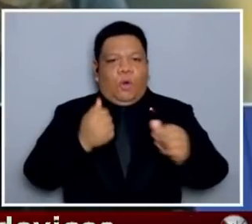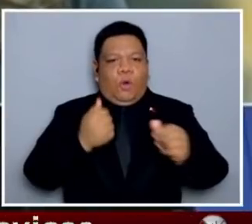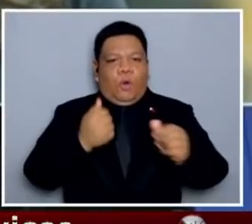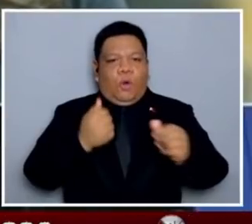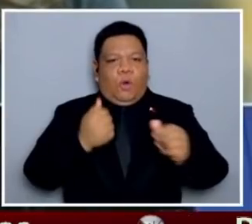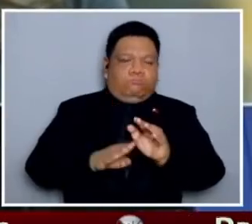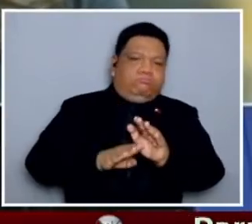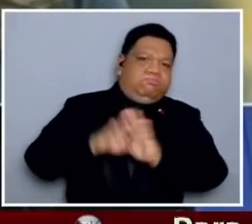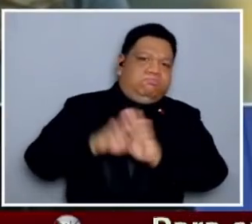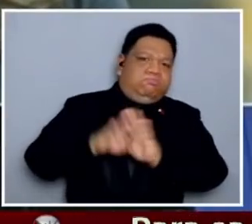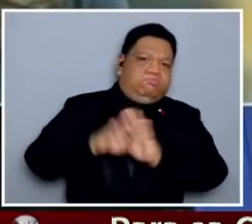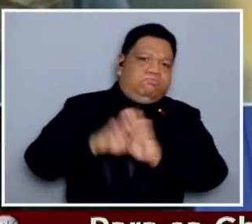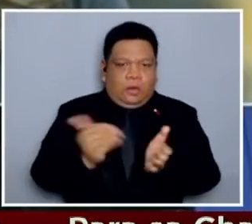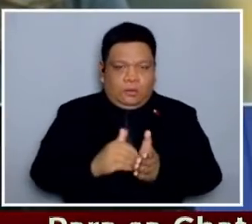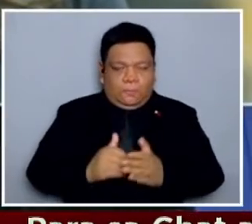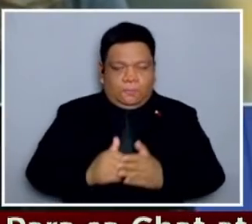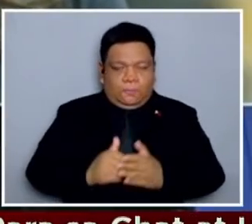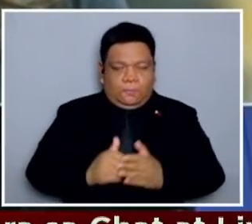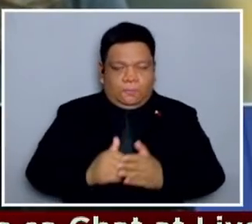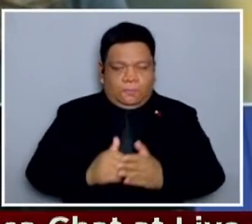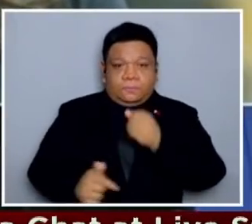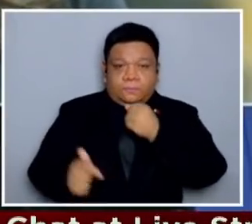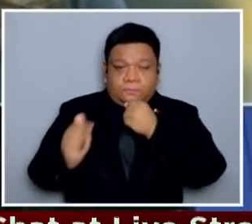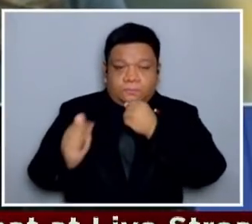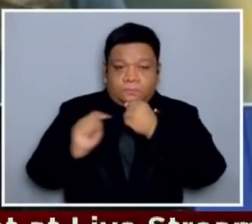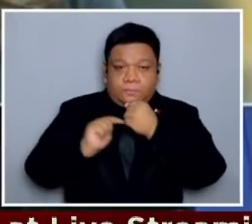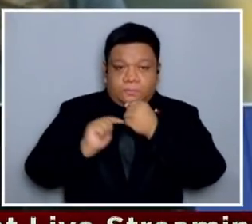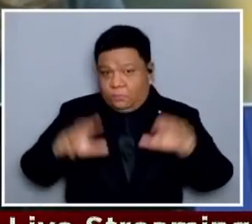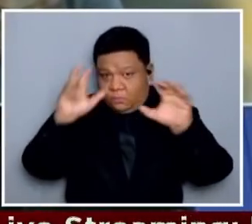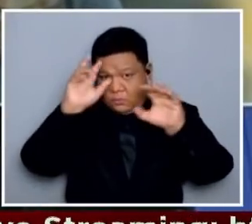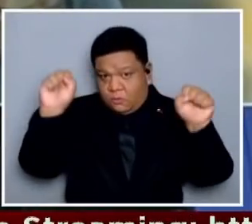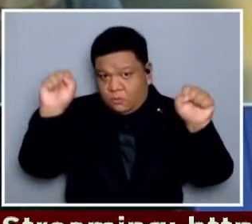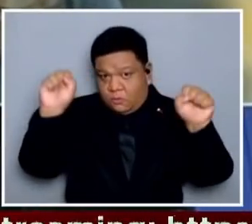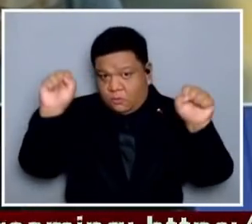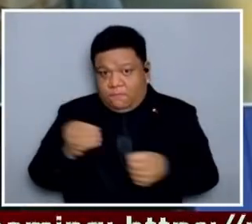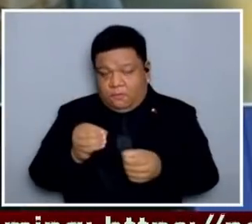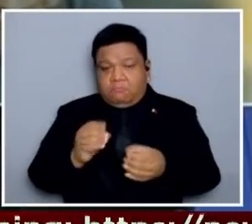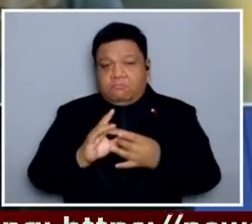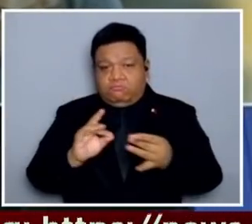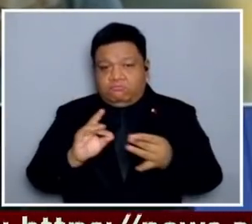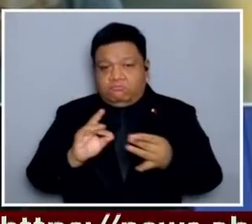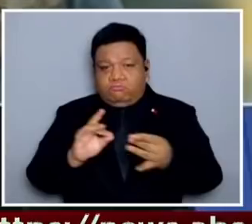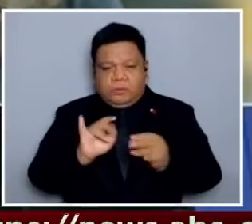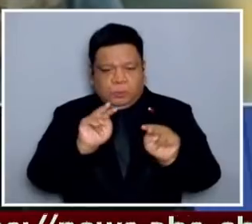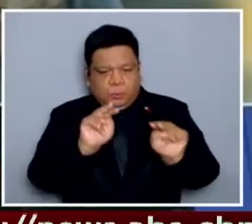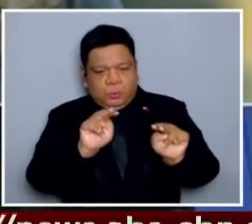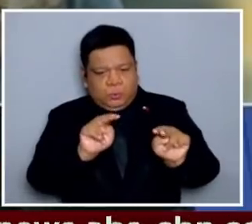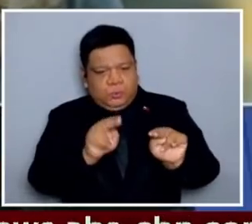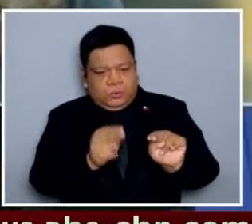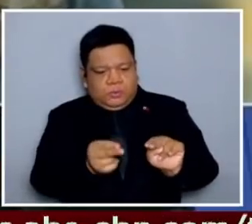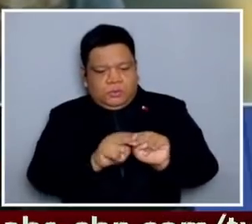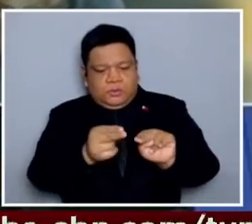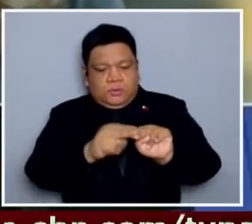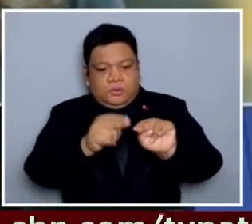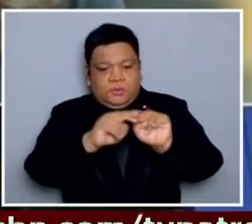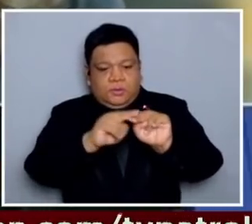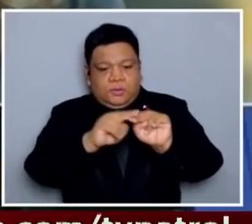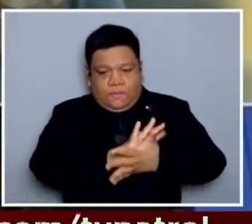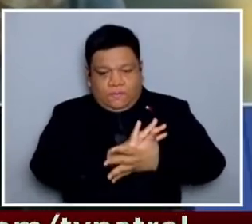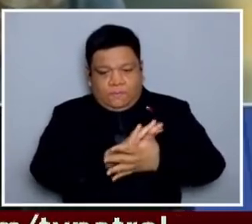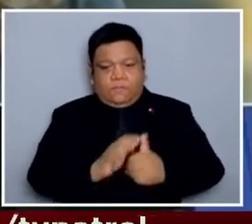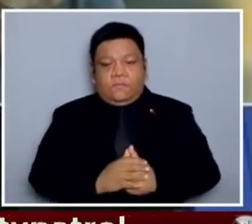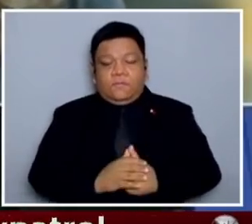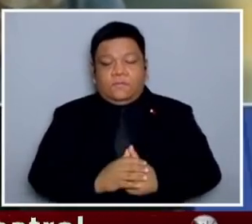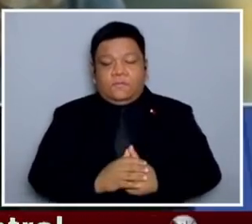ang palasyo, nakatutok sila sa tumataas na datos. Of course, nababahala kami. Nababahala